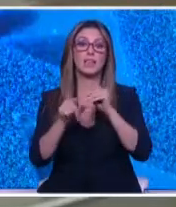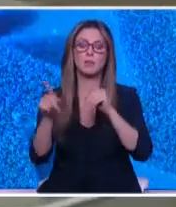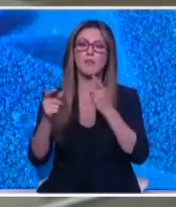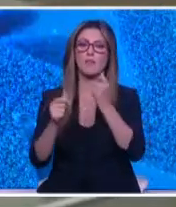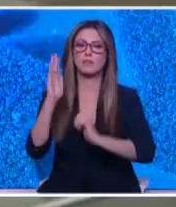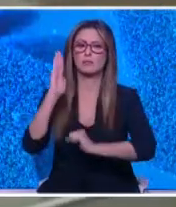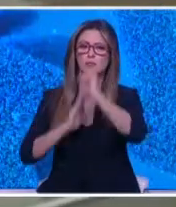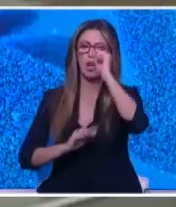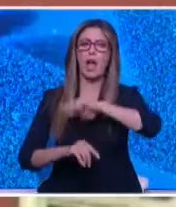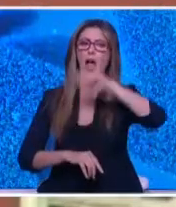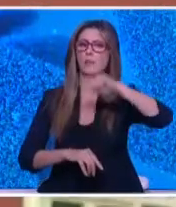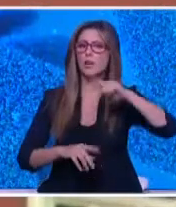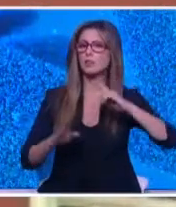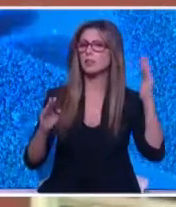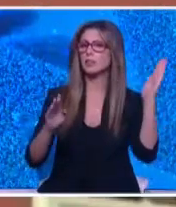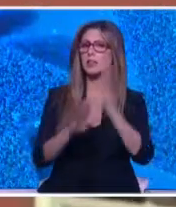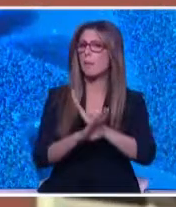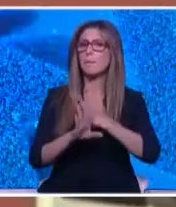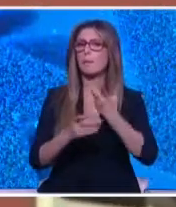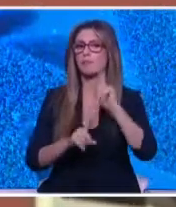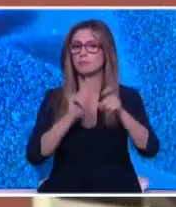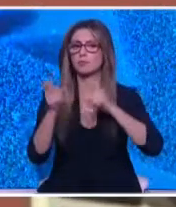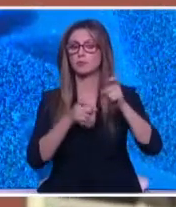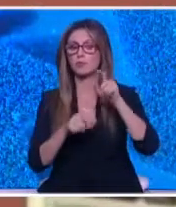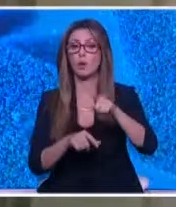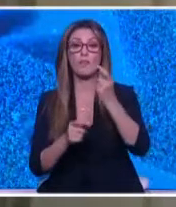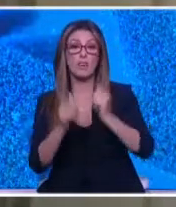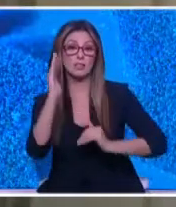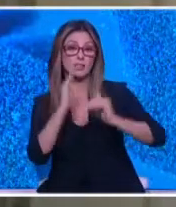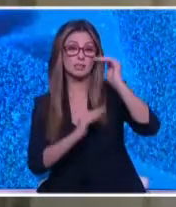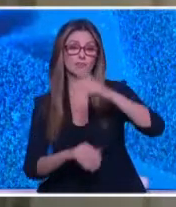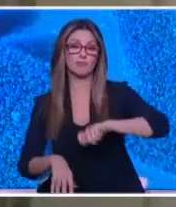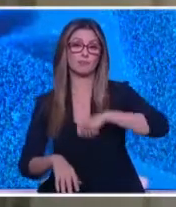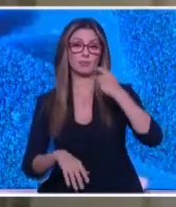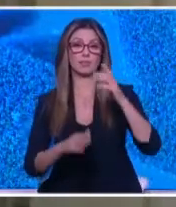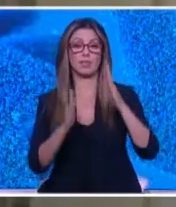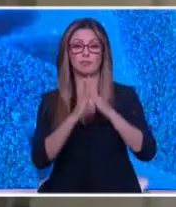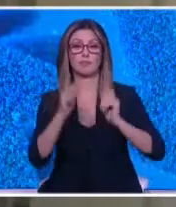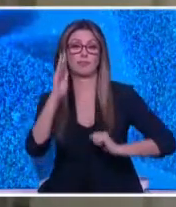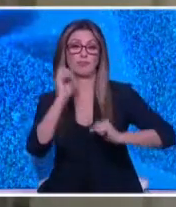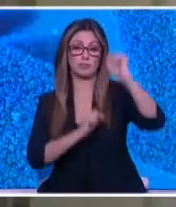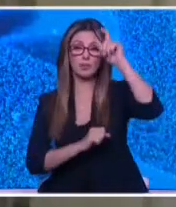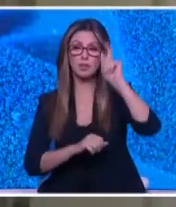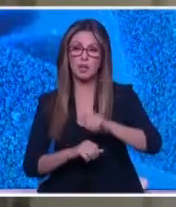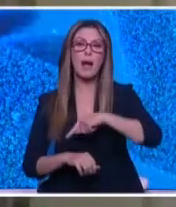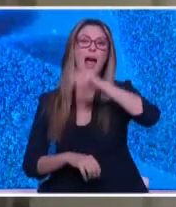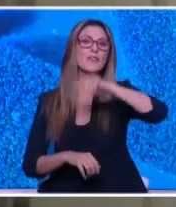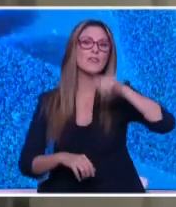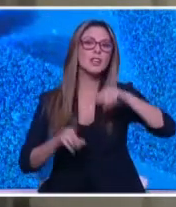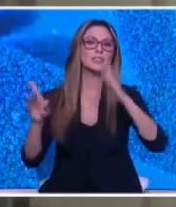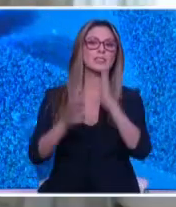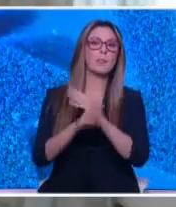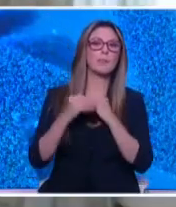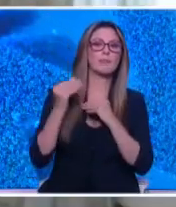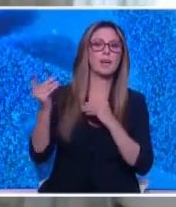artışı ve enflasyona sebep olan etkenler belirleniyor. Suni fiyat artışı yaparak arz talep dengesini bozan, enflasyona sebep